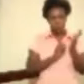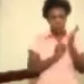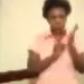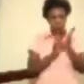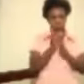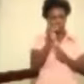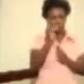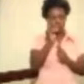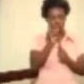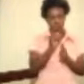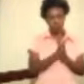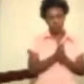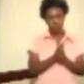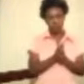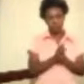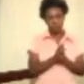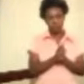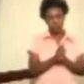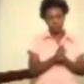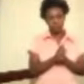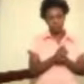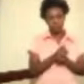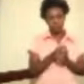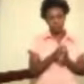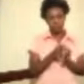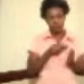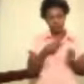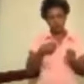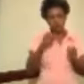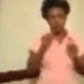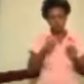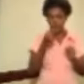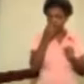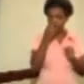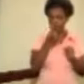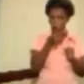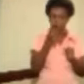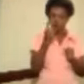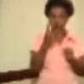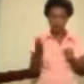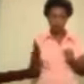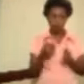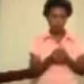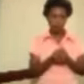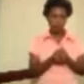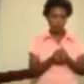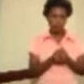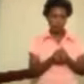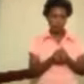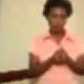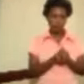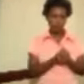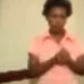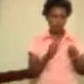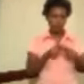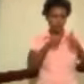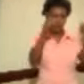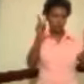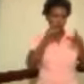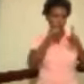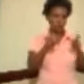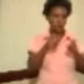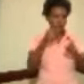qu'on a parlé de grands pôles de développement, nous évoquons un bagage qui est fondamental, c'est la décentralisation. Mais